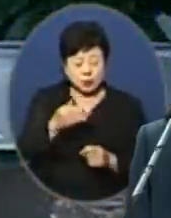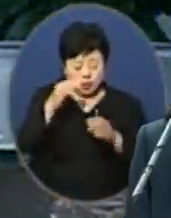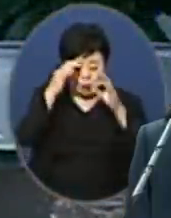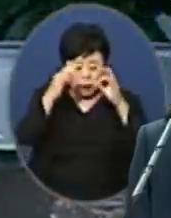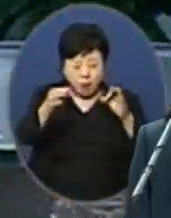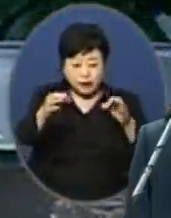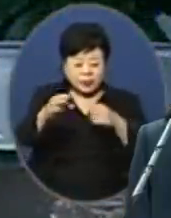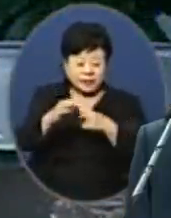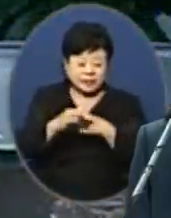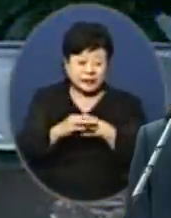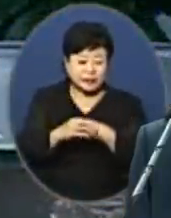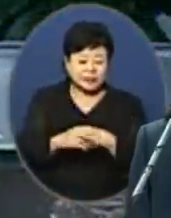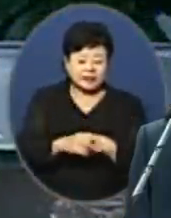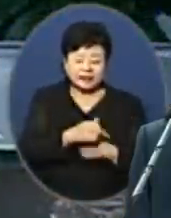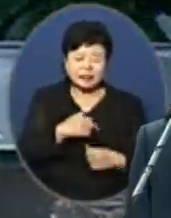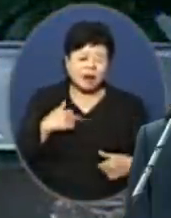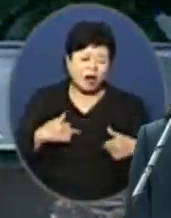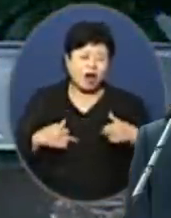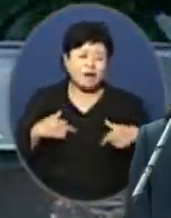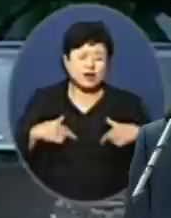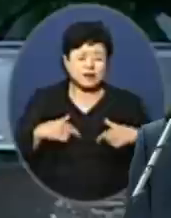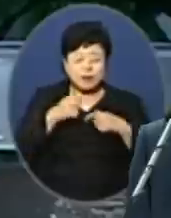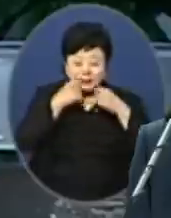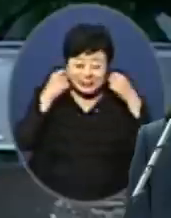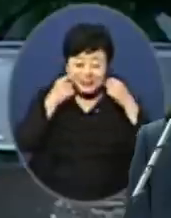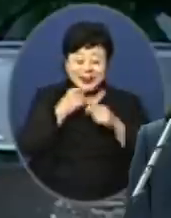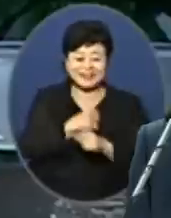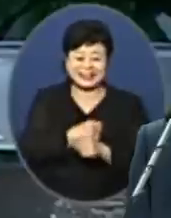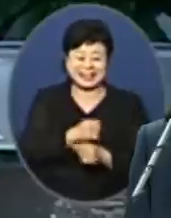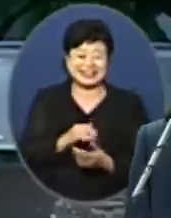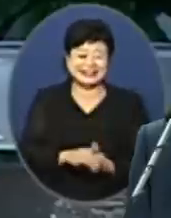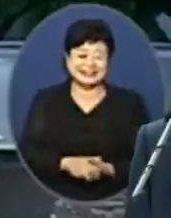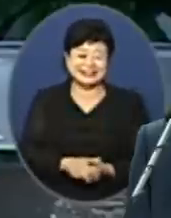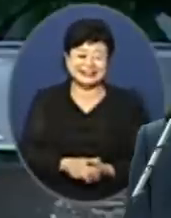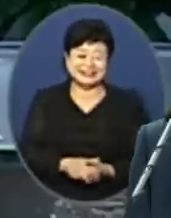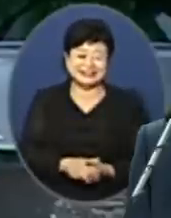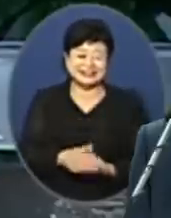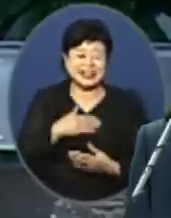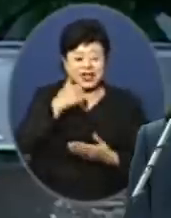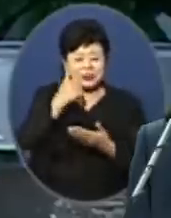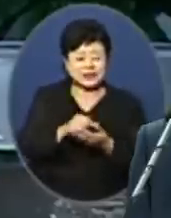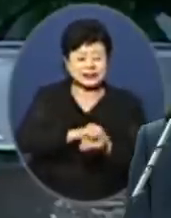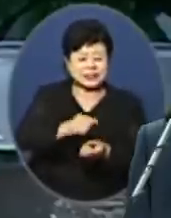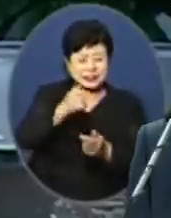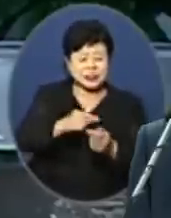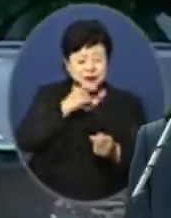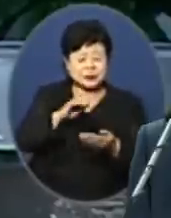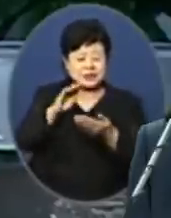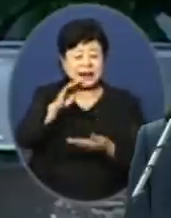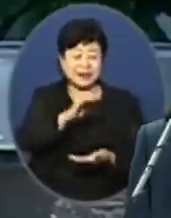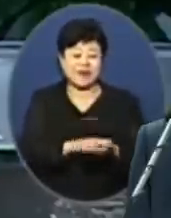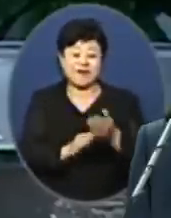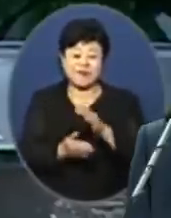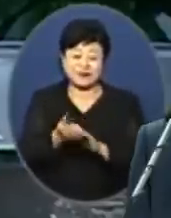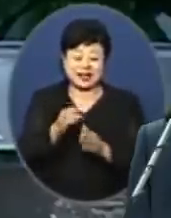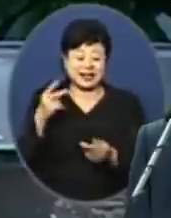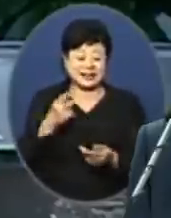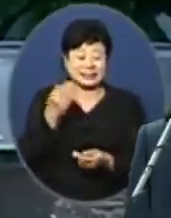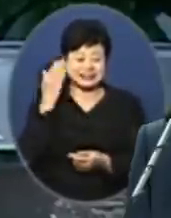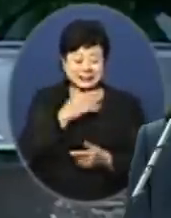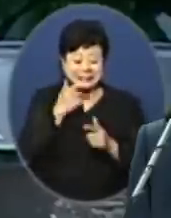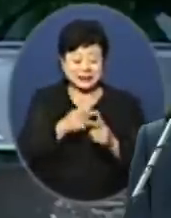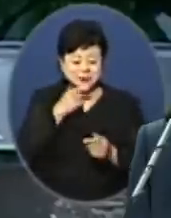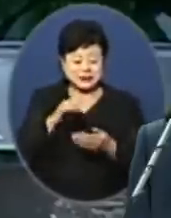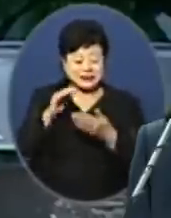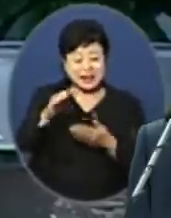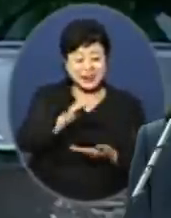보면 너무 기뻐하고 즐거워하시는 것입니다. 나의 죄를 씻기는 예수의 피밖에 없네. 다시 성쾌하기도